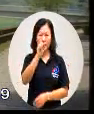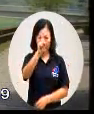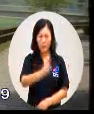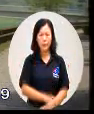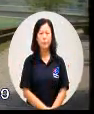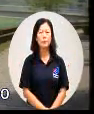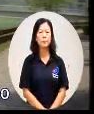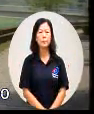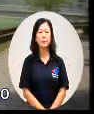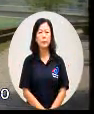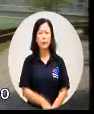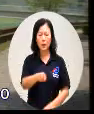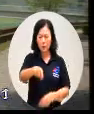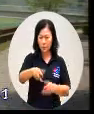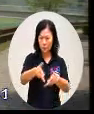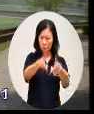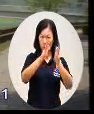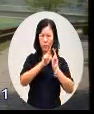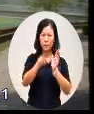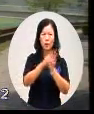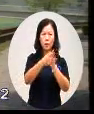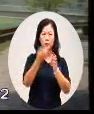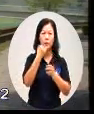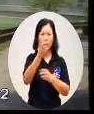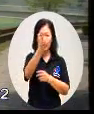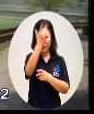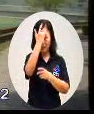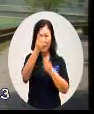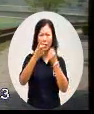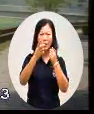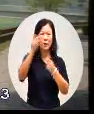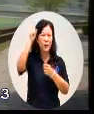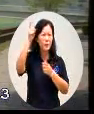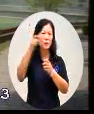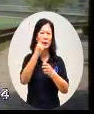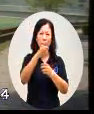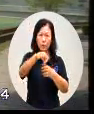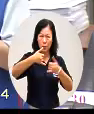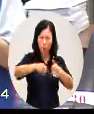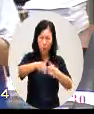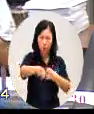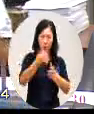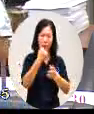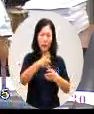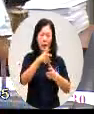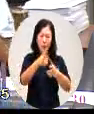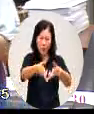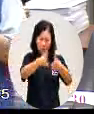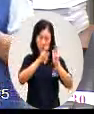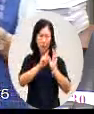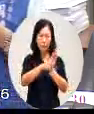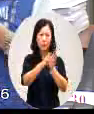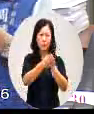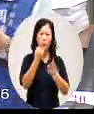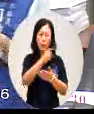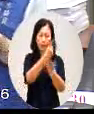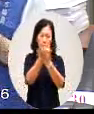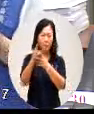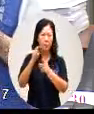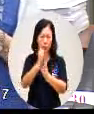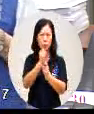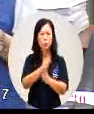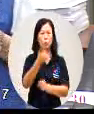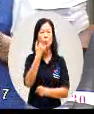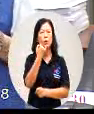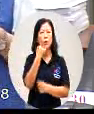的。这个桥德贤路220巷的人行景观便桥，这个让我叫做便当做这样，